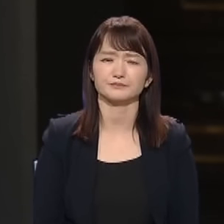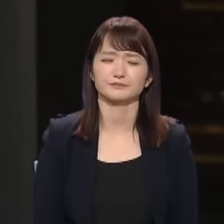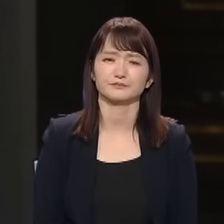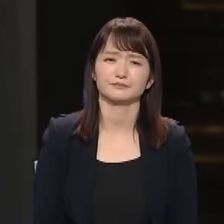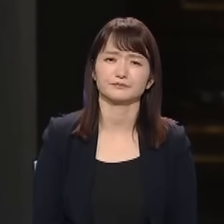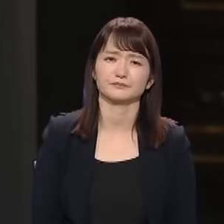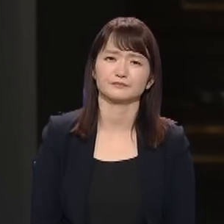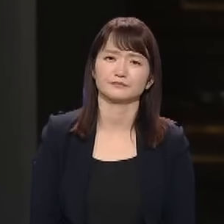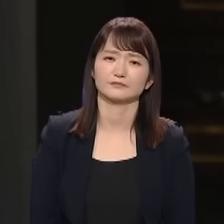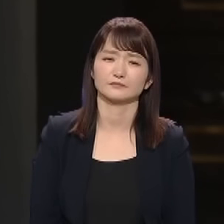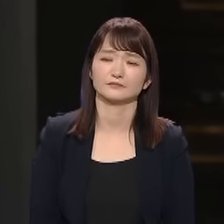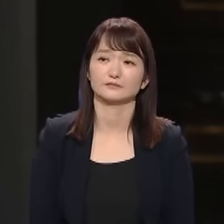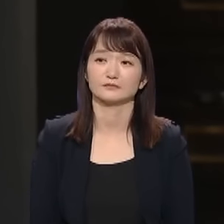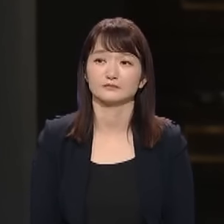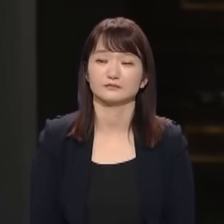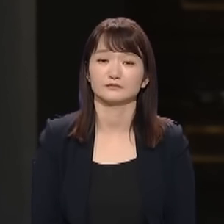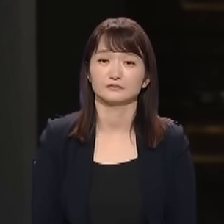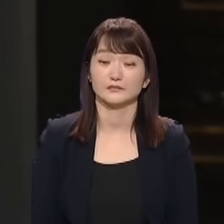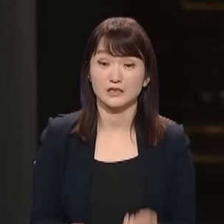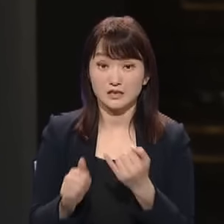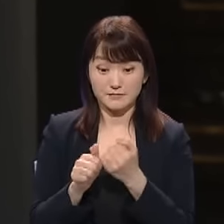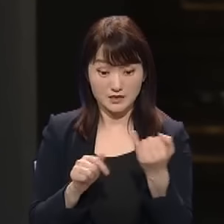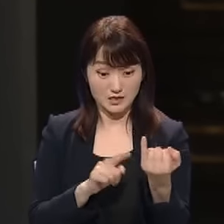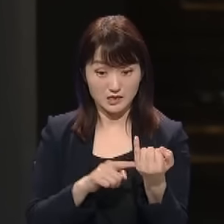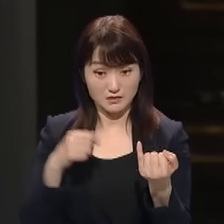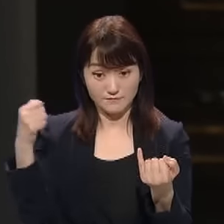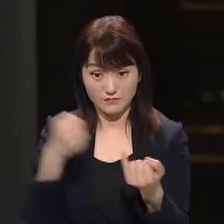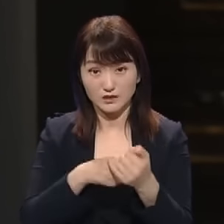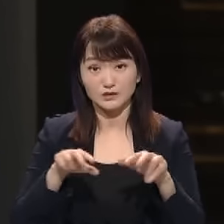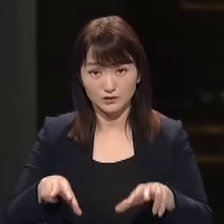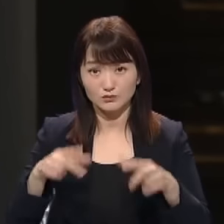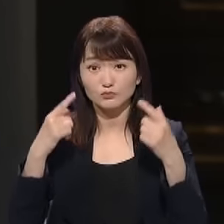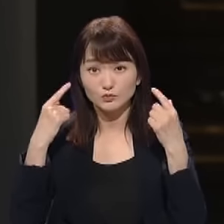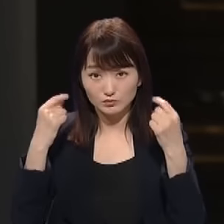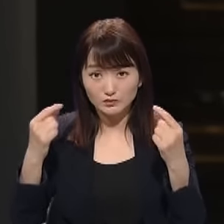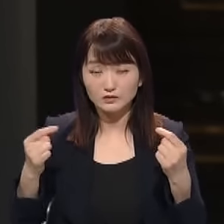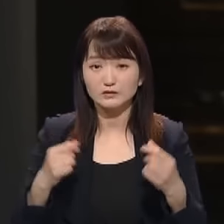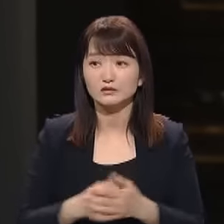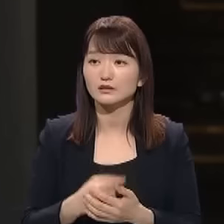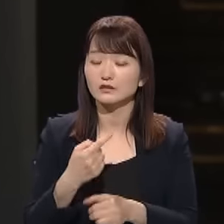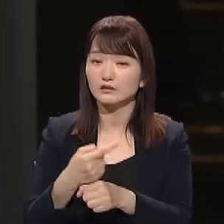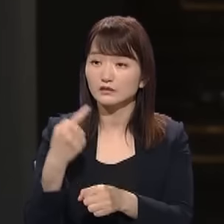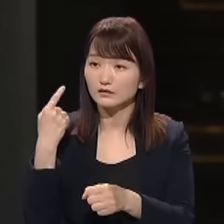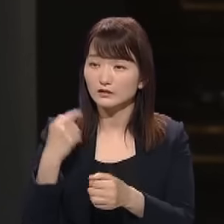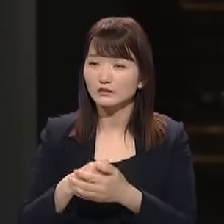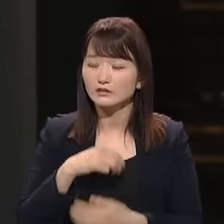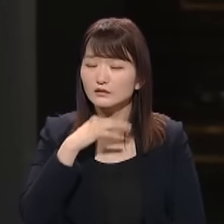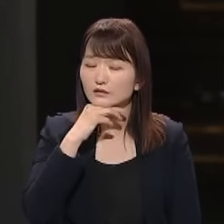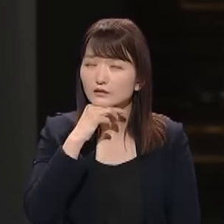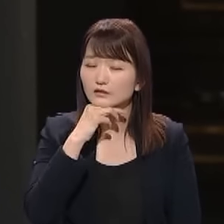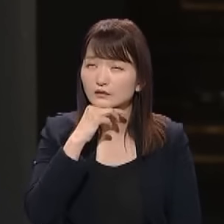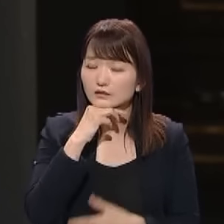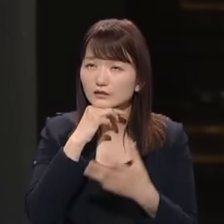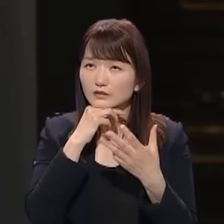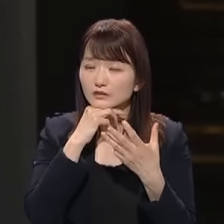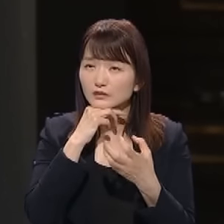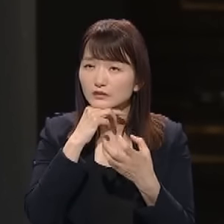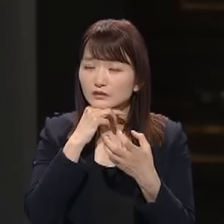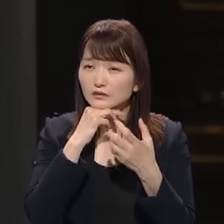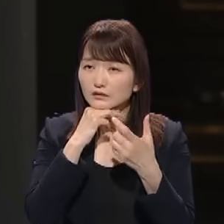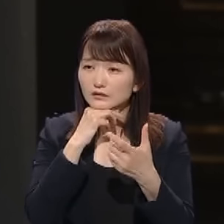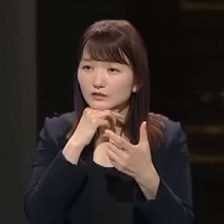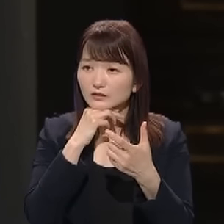자, 이 배우자에 대한 폭행은요, 현재 진행형입니다. 당장 지난해 86세